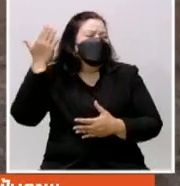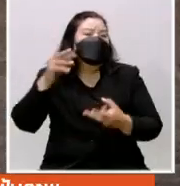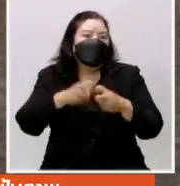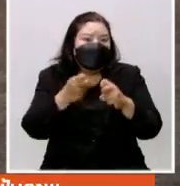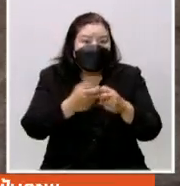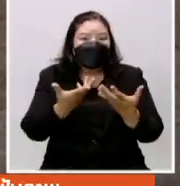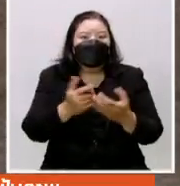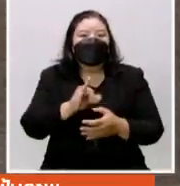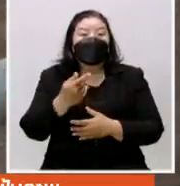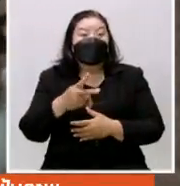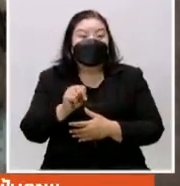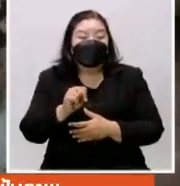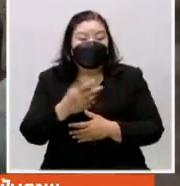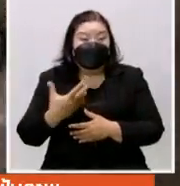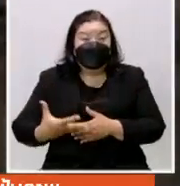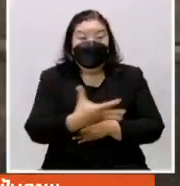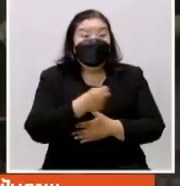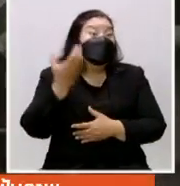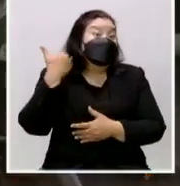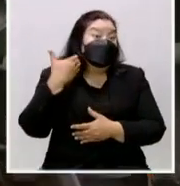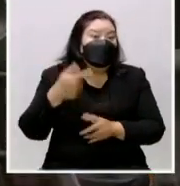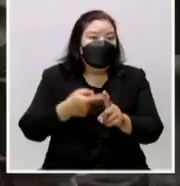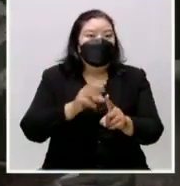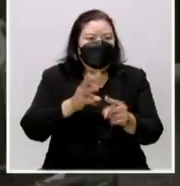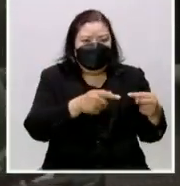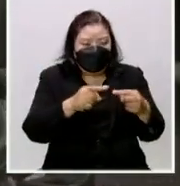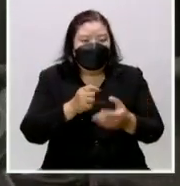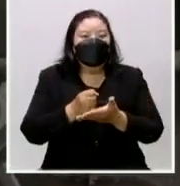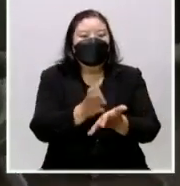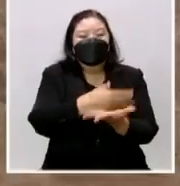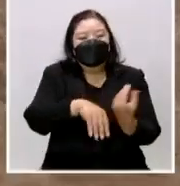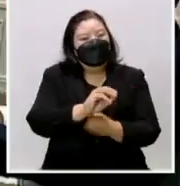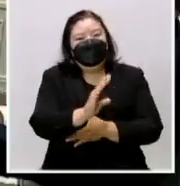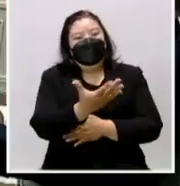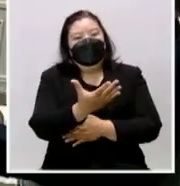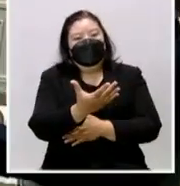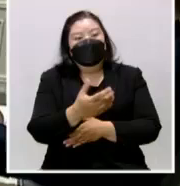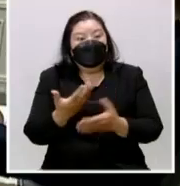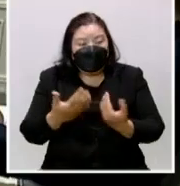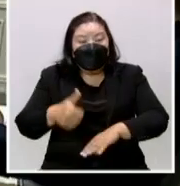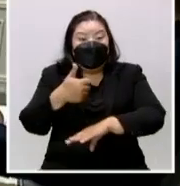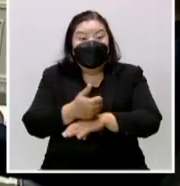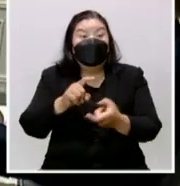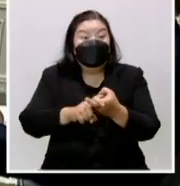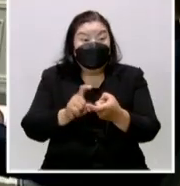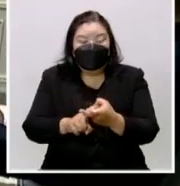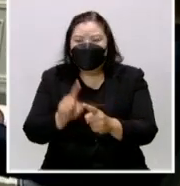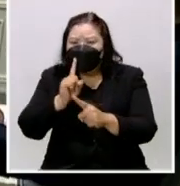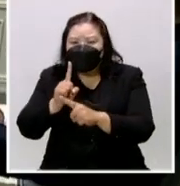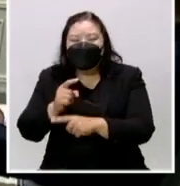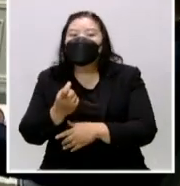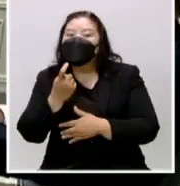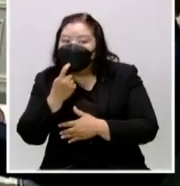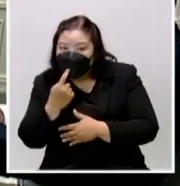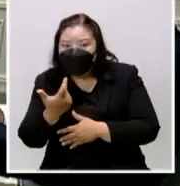รัสเซียออกไปอีก6เดือนค่ะก่อนหน้านี้ประธานาธิบดีปูตินได้ต่อสายตรงถึงผู้นำฟินแลนด์และผู้นำฝรั่งเศ